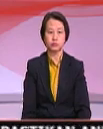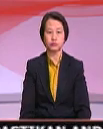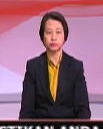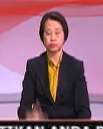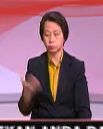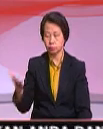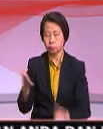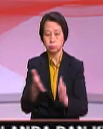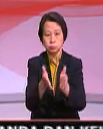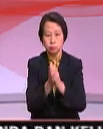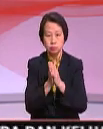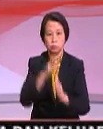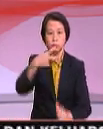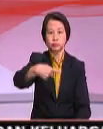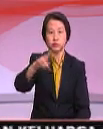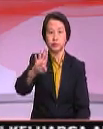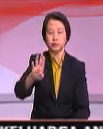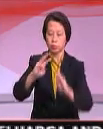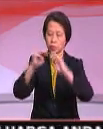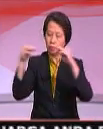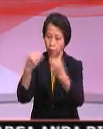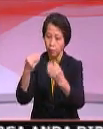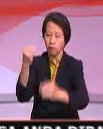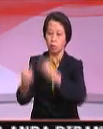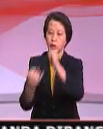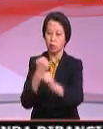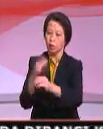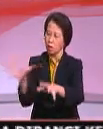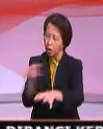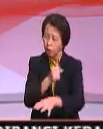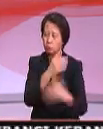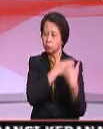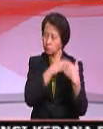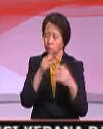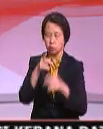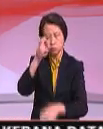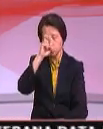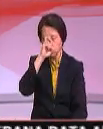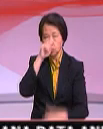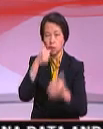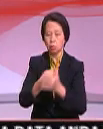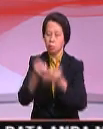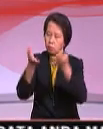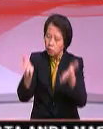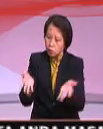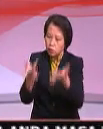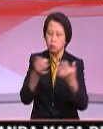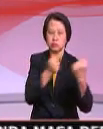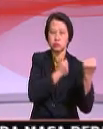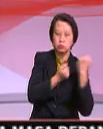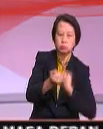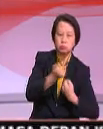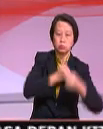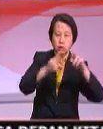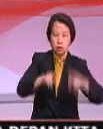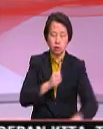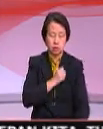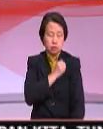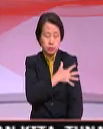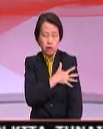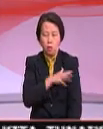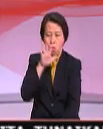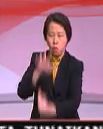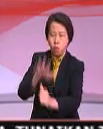beliau terus menggesa PBB dan masyarakat antarabangsa untuk mengambil langkah lebih tegas dalam meringankan penderitaan rakyat Palestin yang